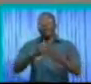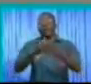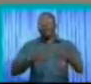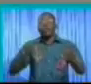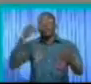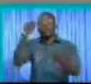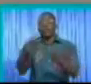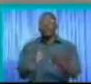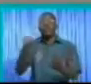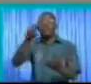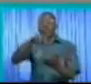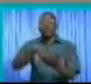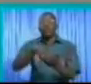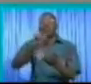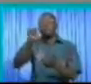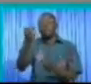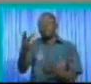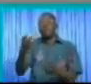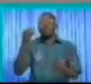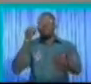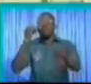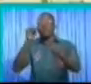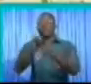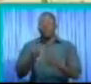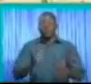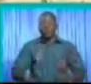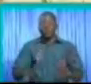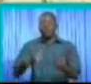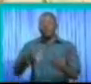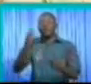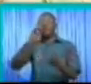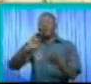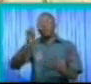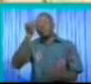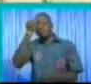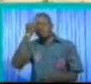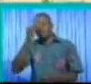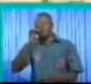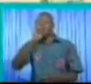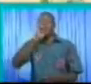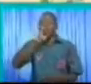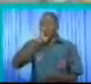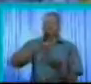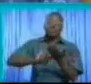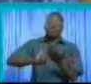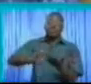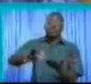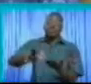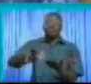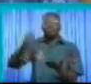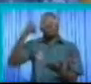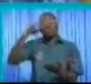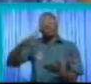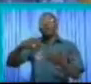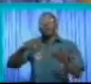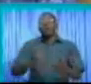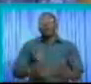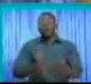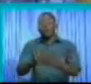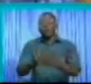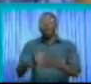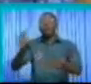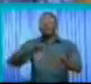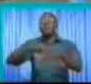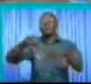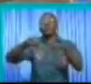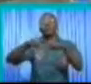l'année 2013, c'est le but poursuivi par le ministère de l'eau, des aménagements hydrauliques et de l'assainissement. Pour y parvenir, il est mis en place